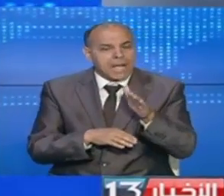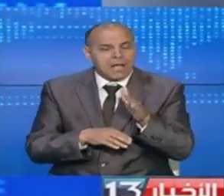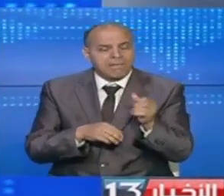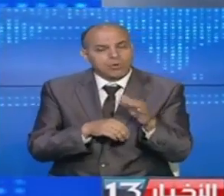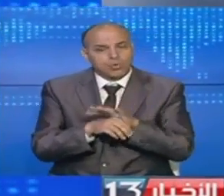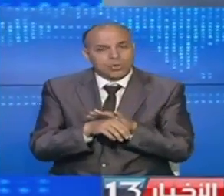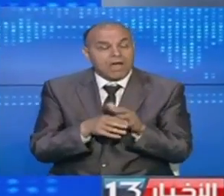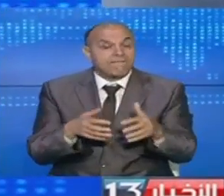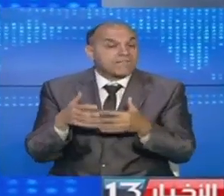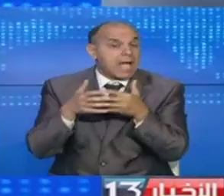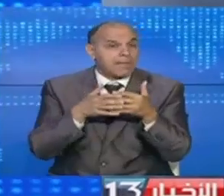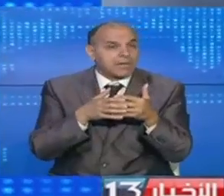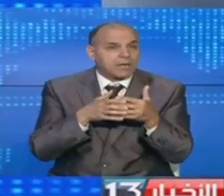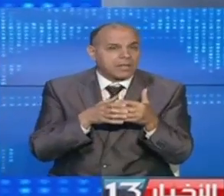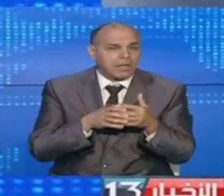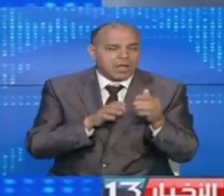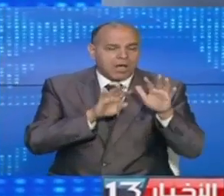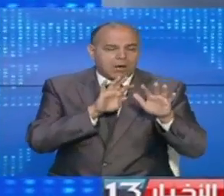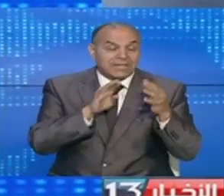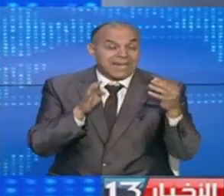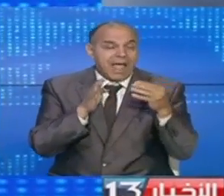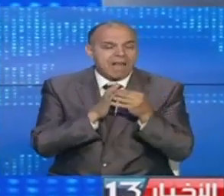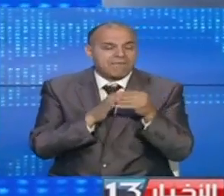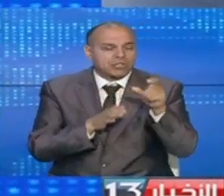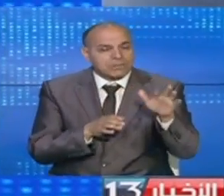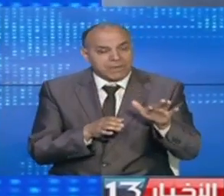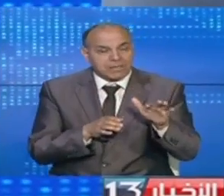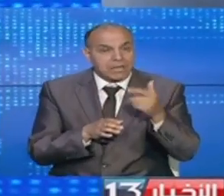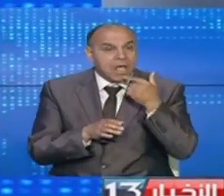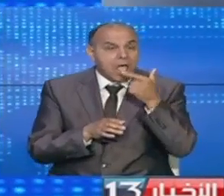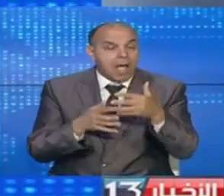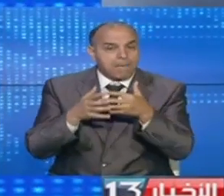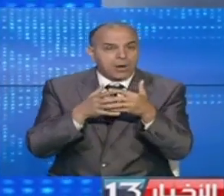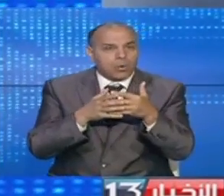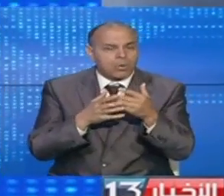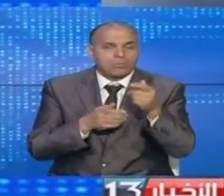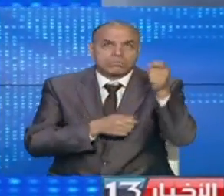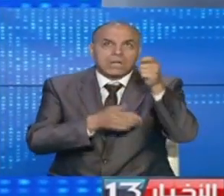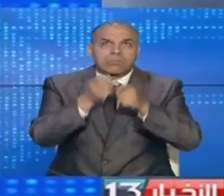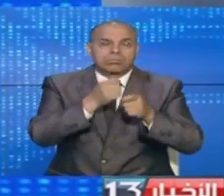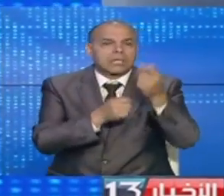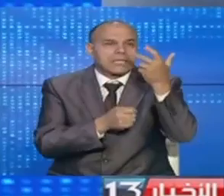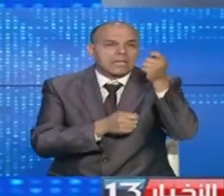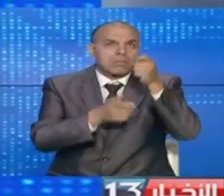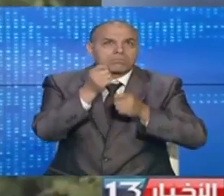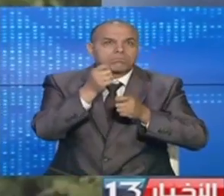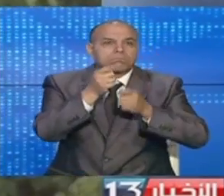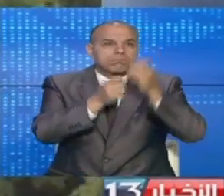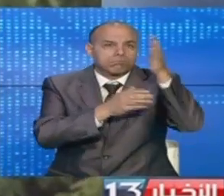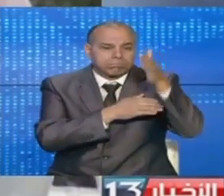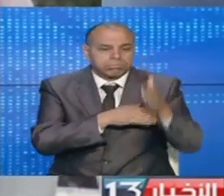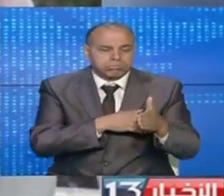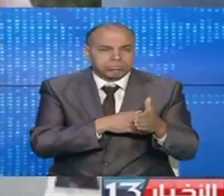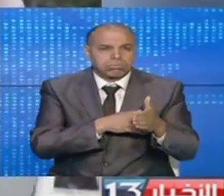بفيروس كورونا في الولايات المتحدة 94,000، حيث أعلنت واشنطن تنكيس الأعلام 3 أيام.